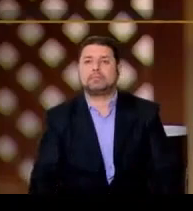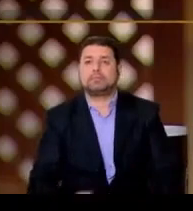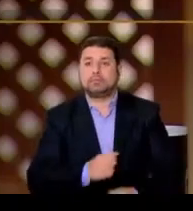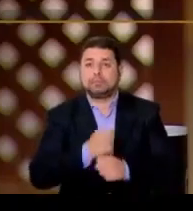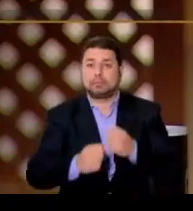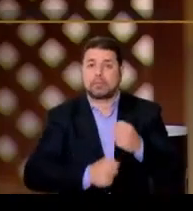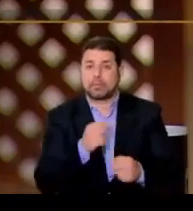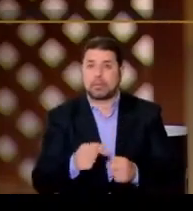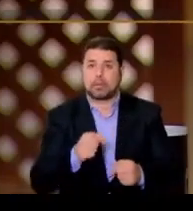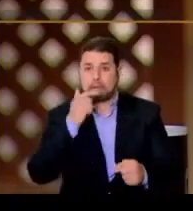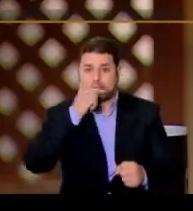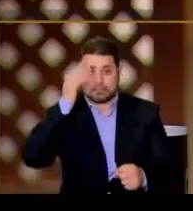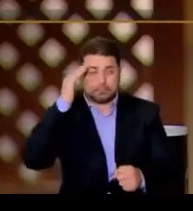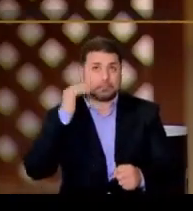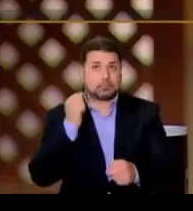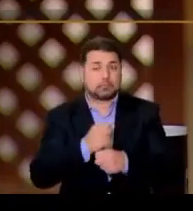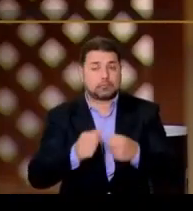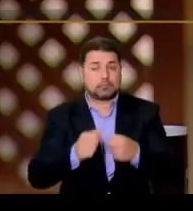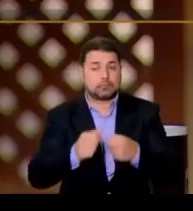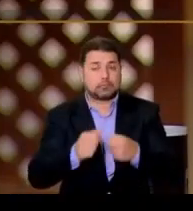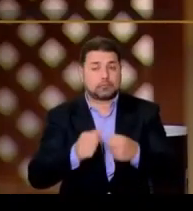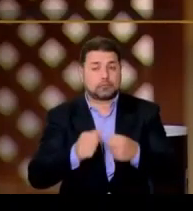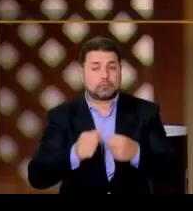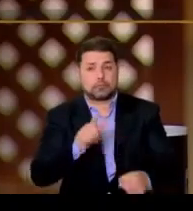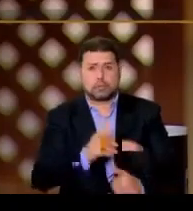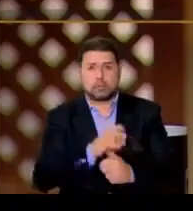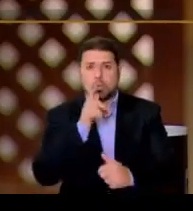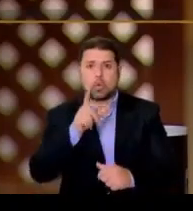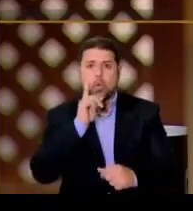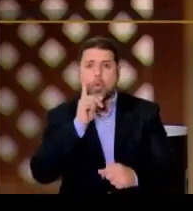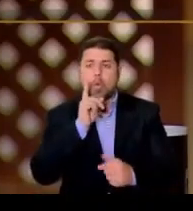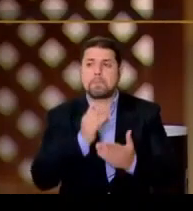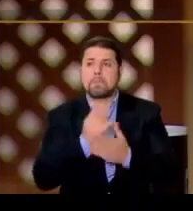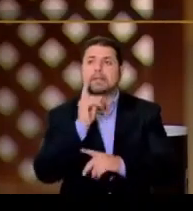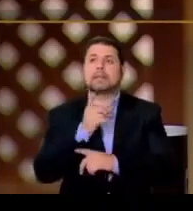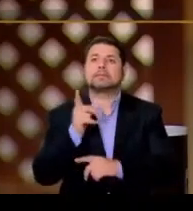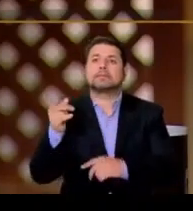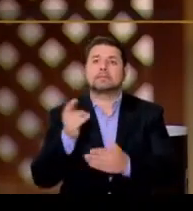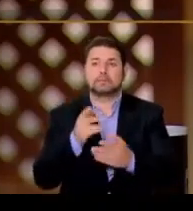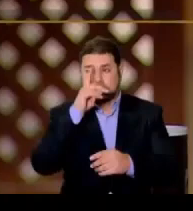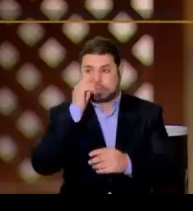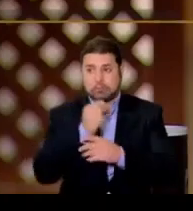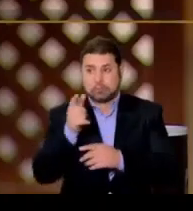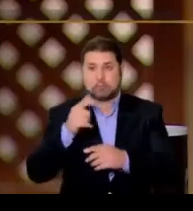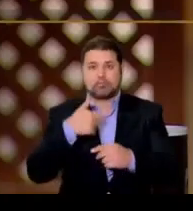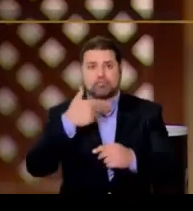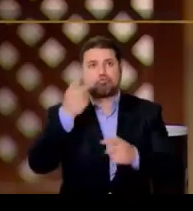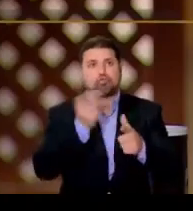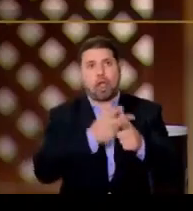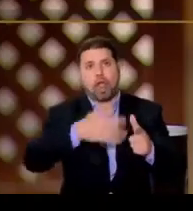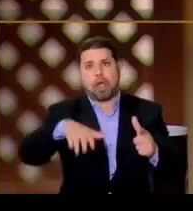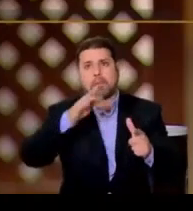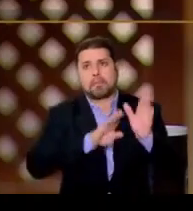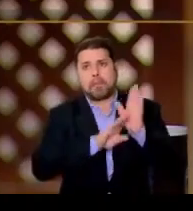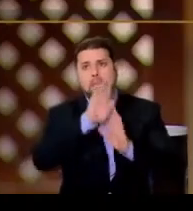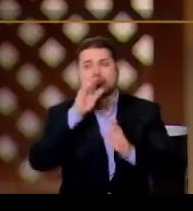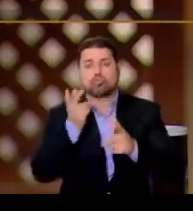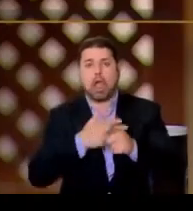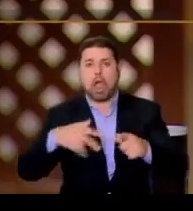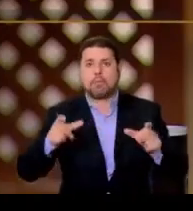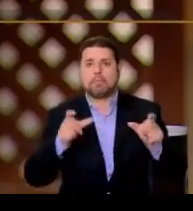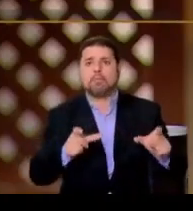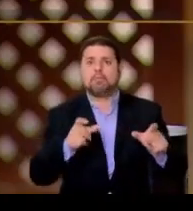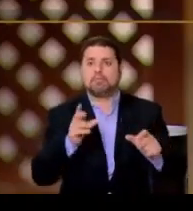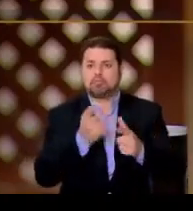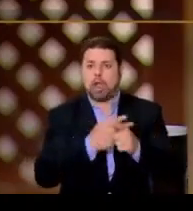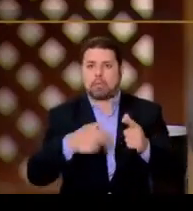مش جهاد الست دي مش بتجاهد اللي قال لك عليها الام مدرسه اذا اعددتها اعددت شعبا واحده بتجهز شعب